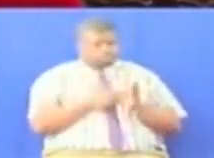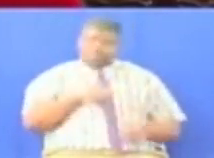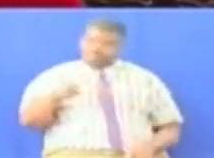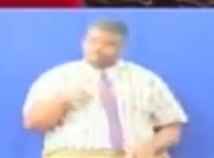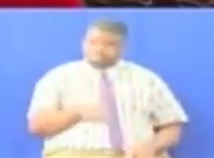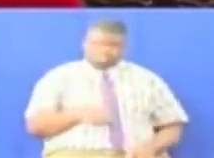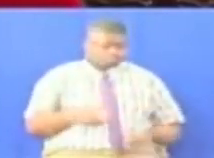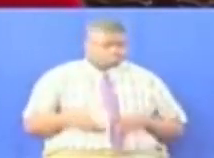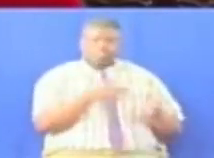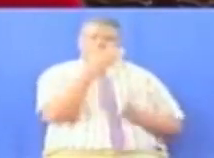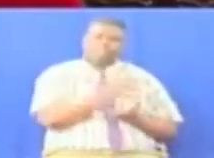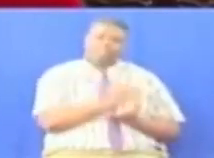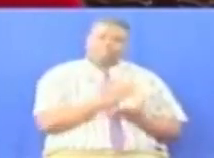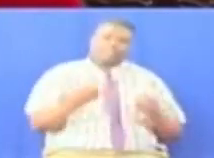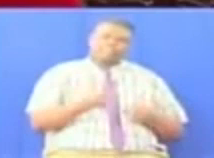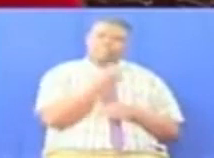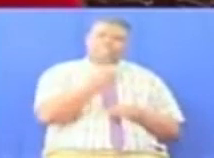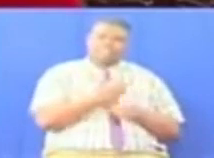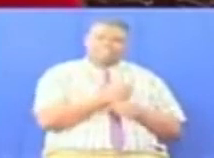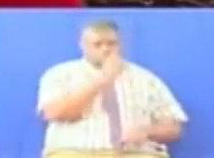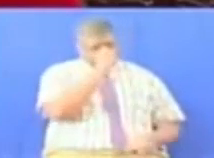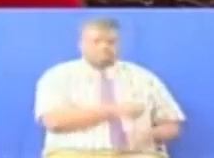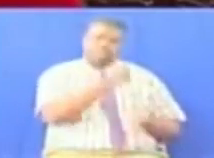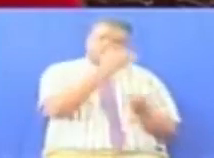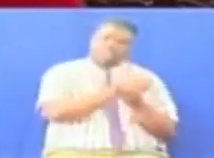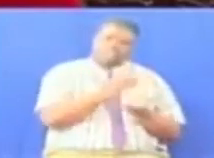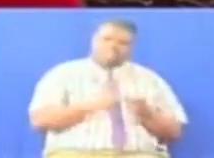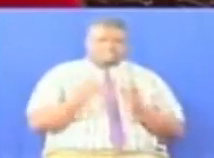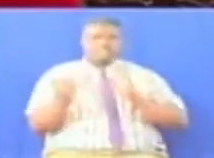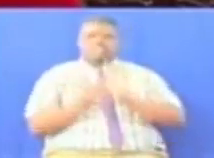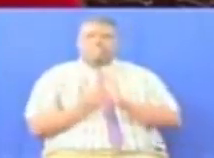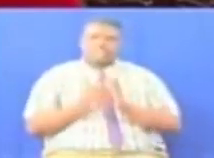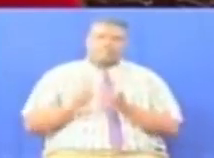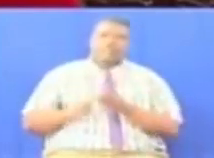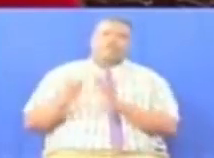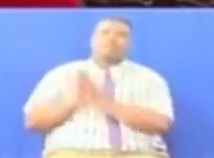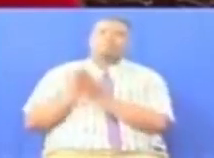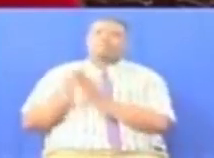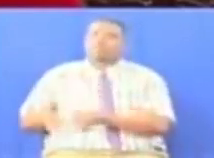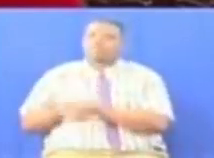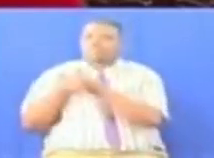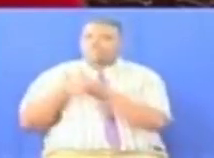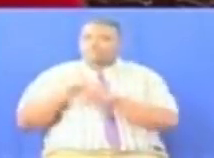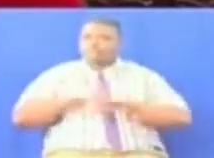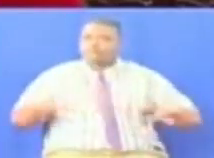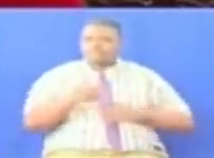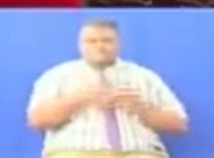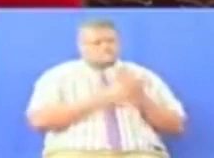mifumo ya haki inapaswa kufanya kazi kwa kuheshimu haki, sheria na katiba ili kusaidia kukuza amani katika